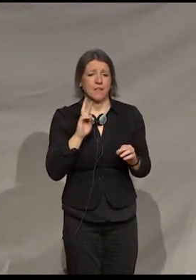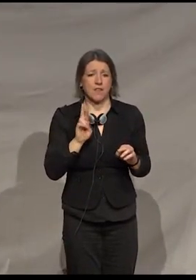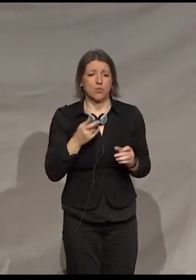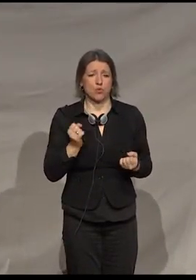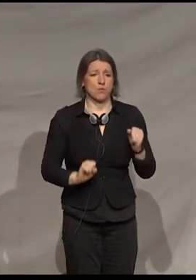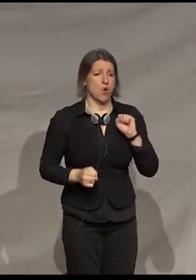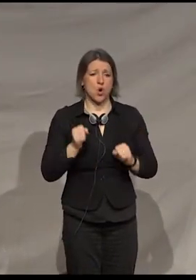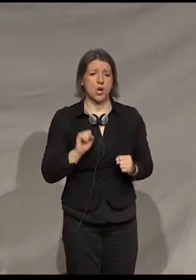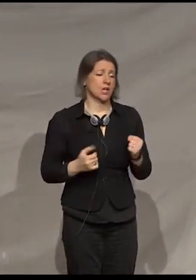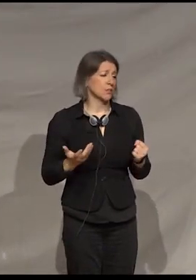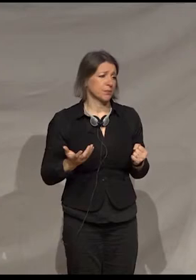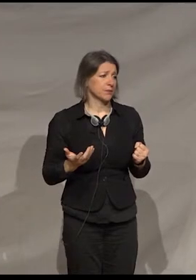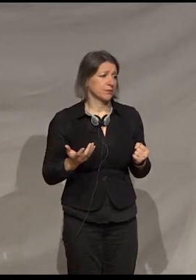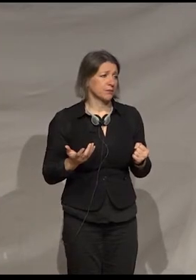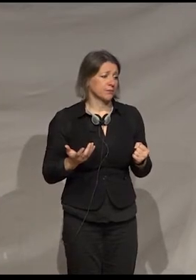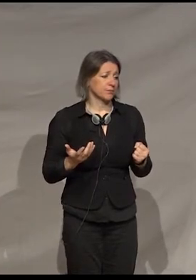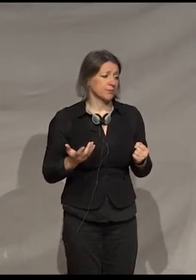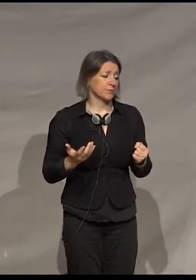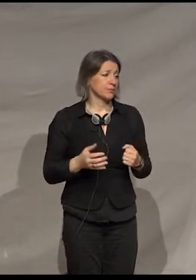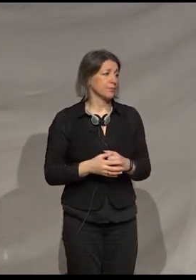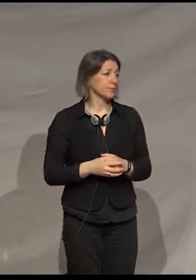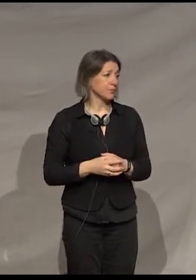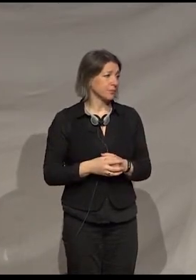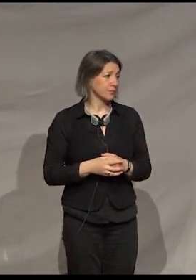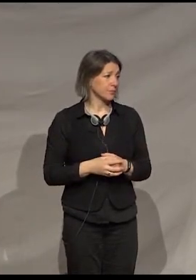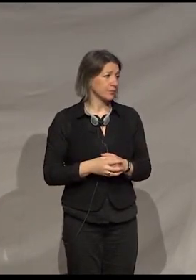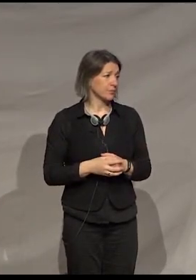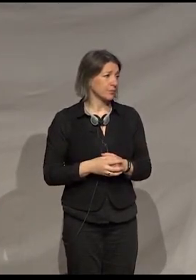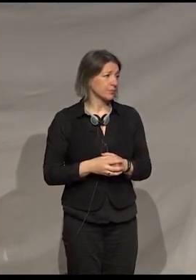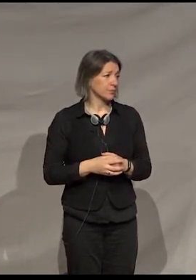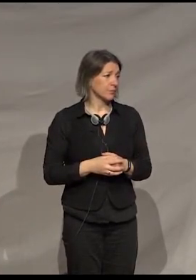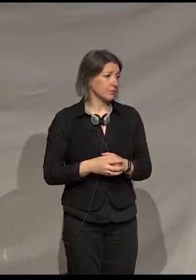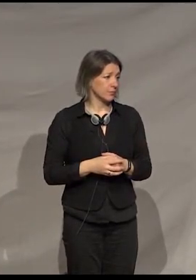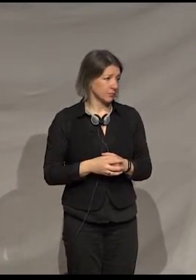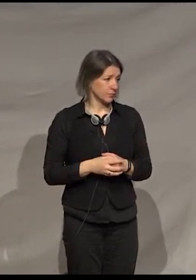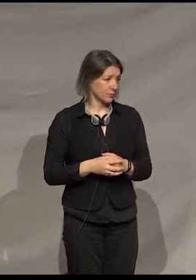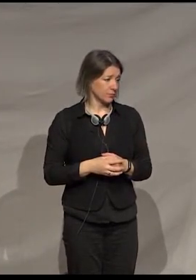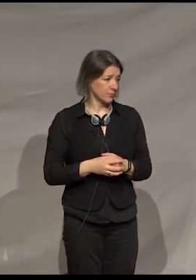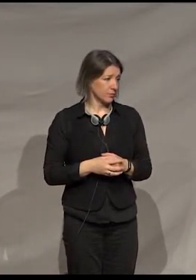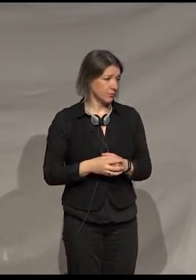jsem odkázaný i na plicní ventilátor, který za mě plně dýchá.